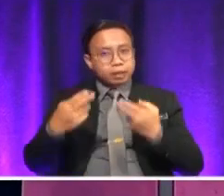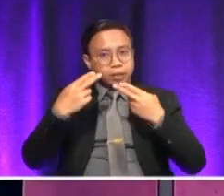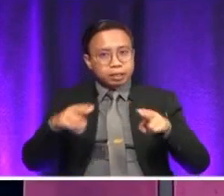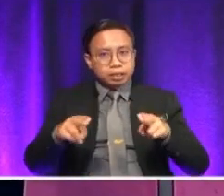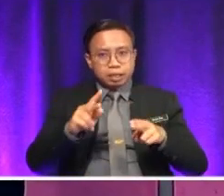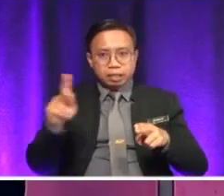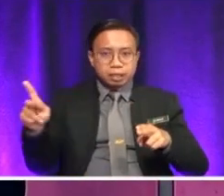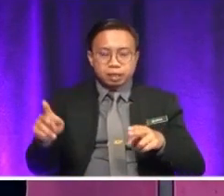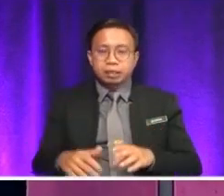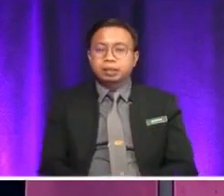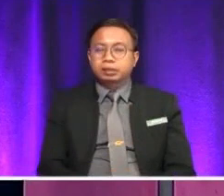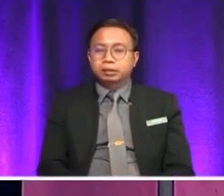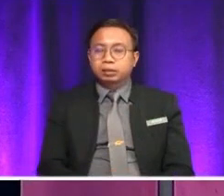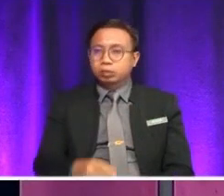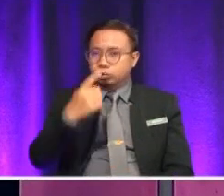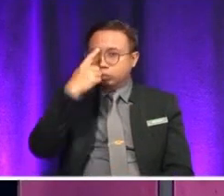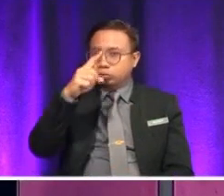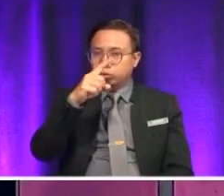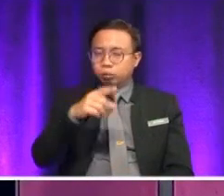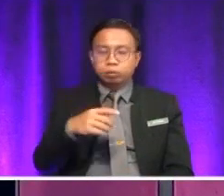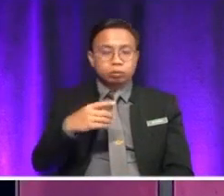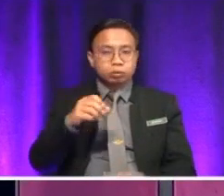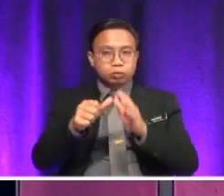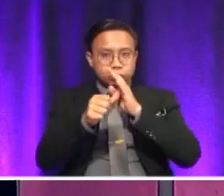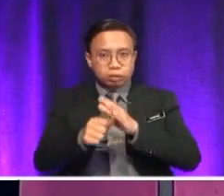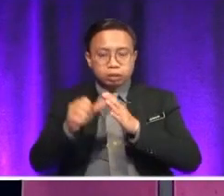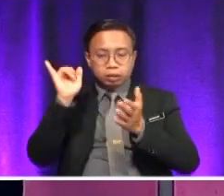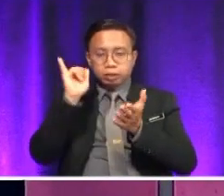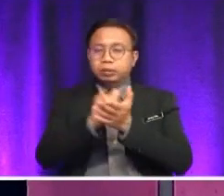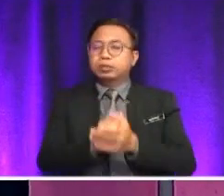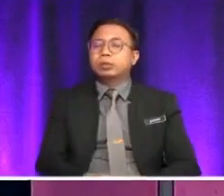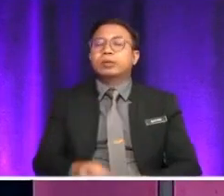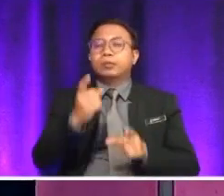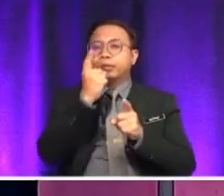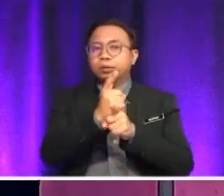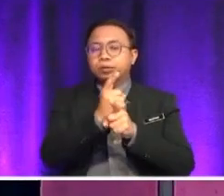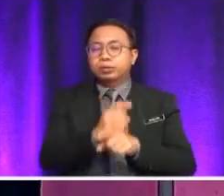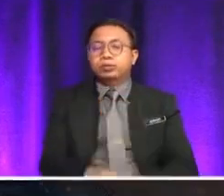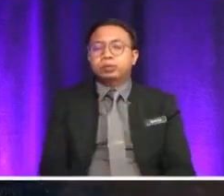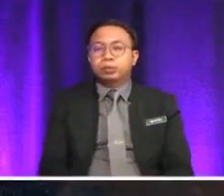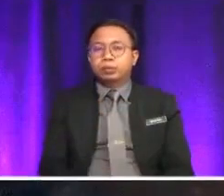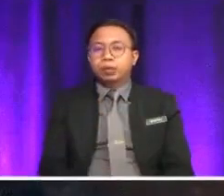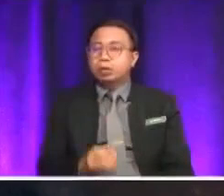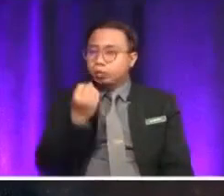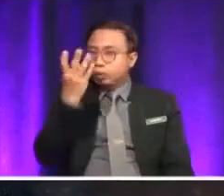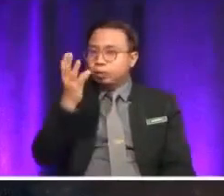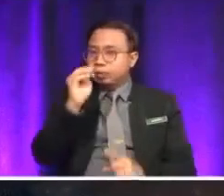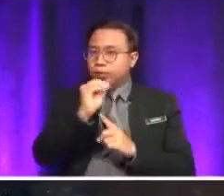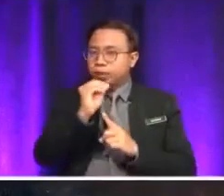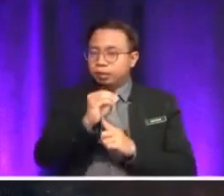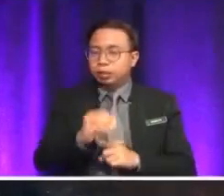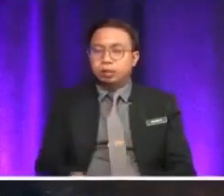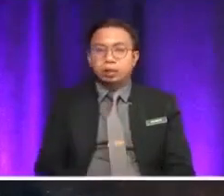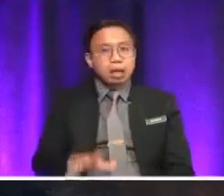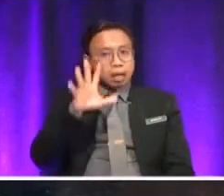menghilangkan sementara untuk stres tersebut. Ya, betul tu cikgu. Okey, berapa markah kita nak bagi ni cikgu? Kita